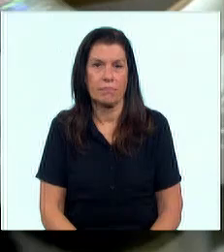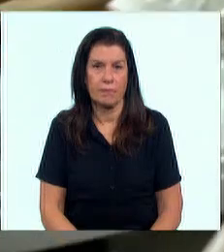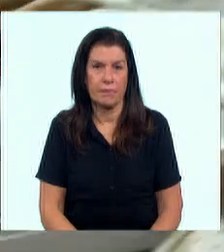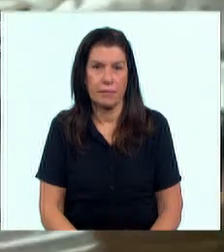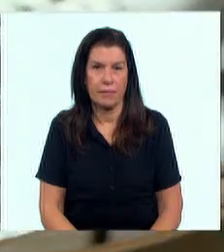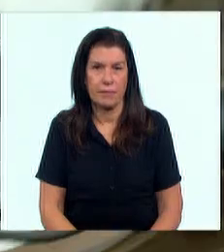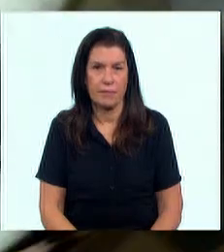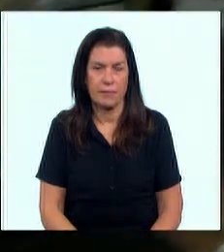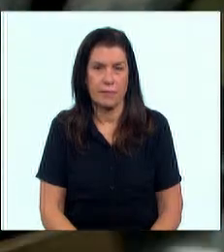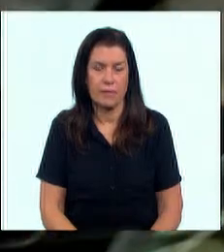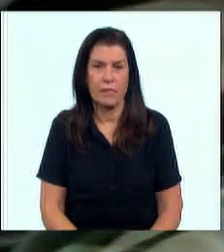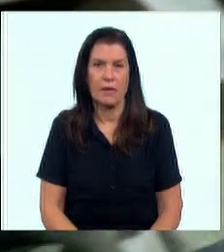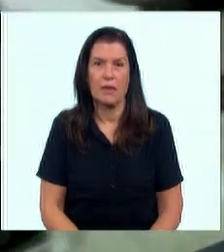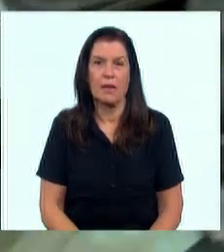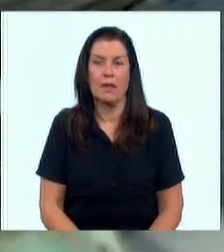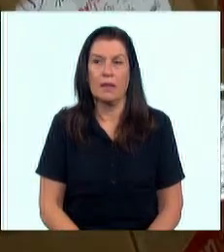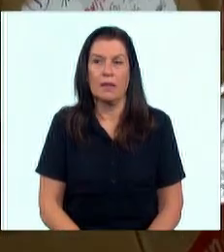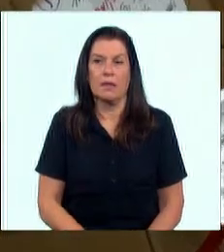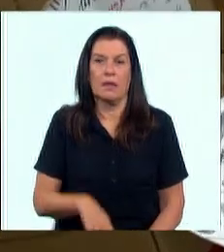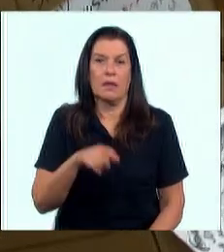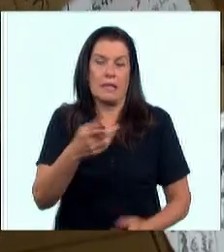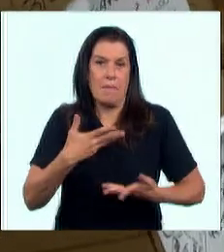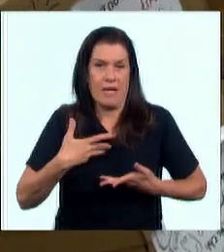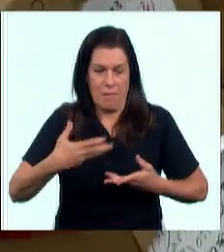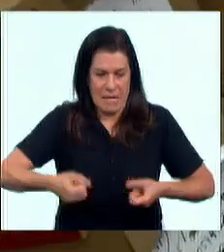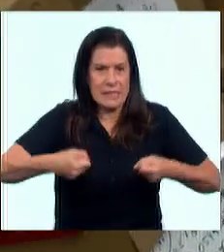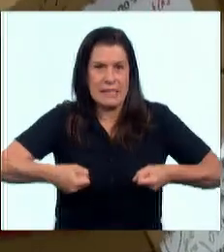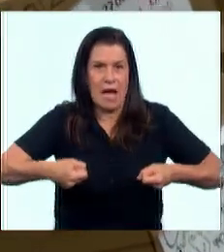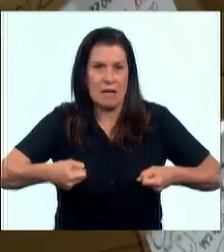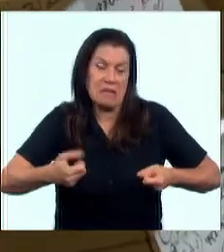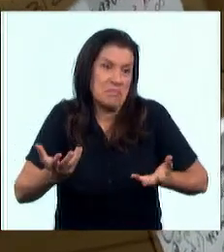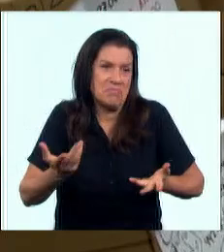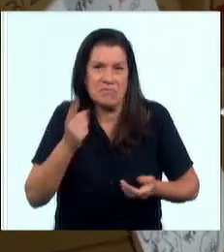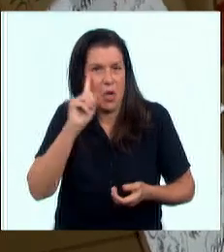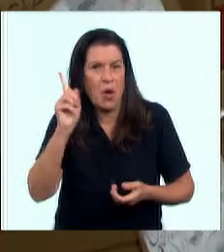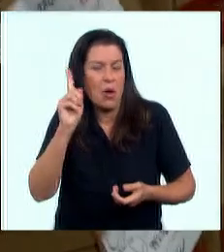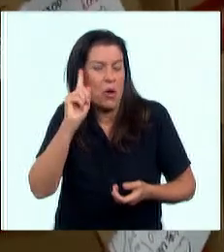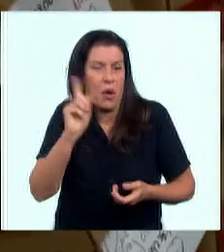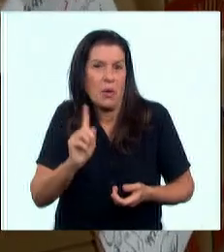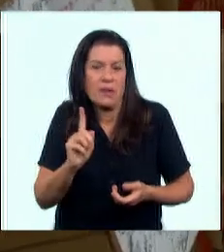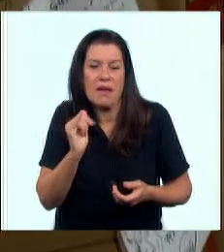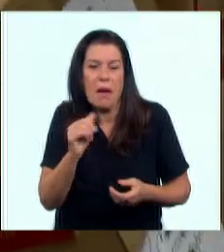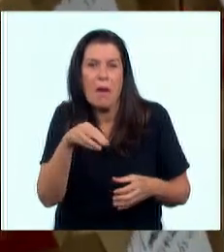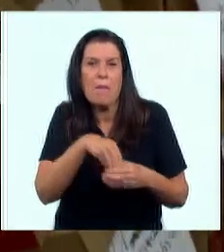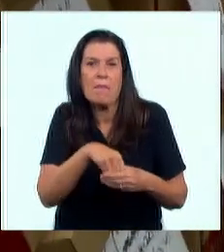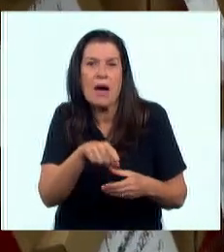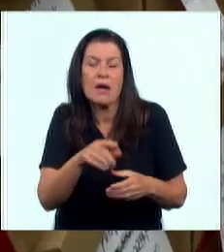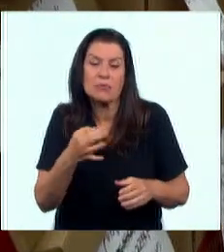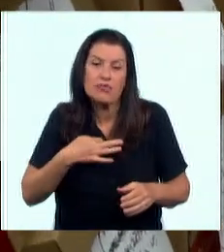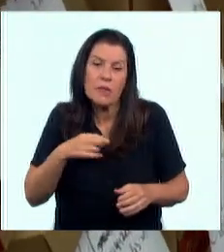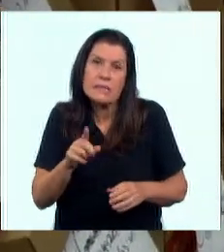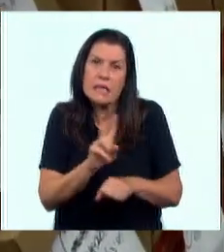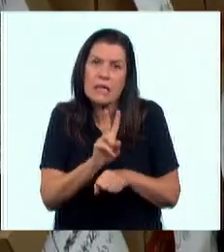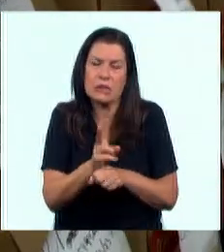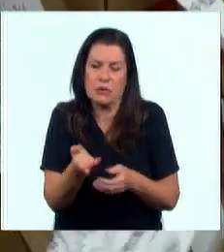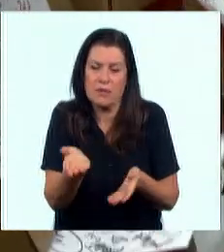כשאתה מקבל את השק, אתה לא יודע מה זה. מבחינתנו זה הדבר הכי חשוב, אנחנו כל כיפה, כל דבר מקפלים. ואת לאט לאט נקשרת